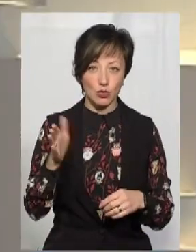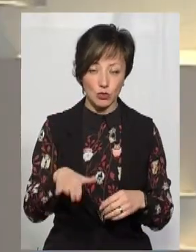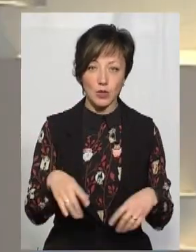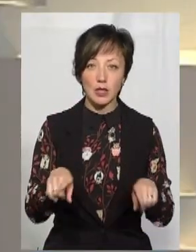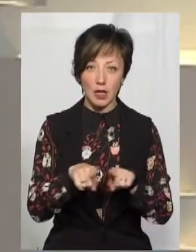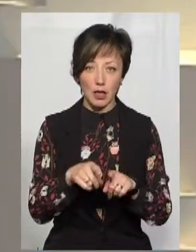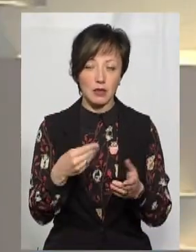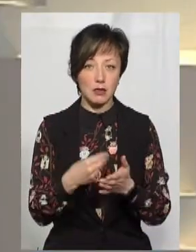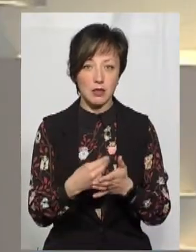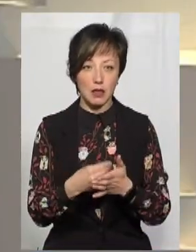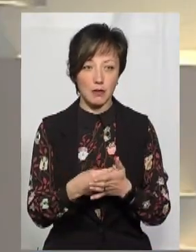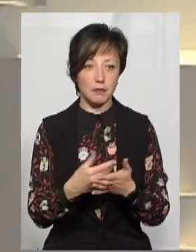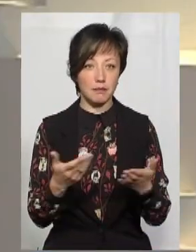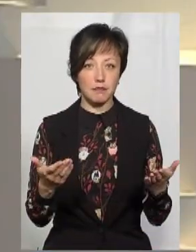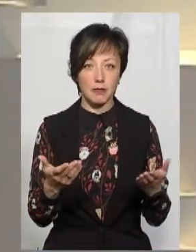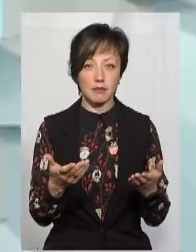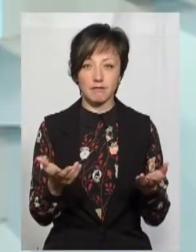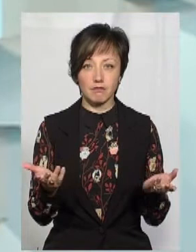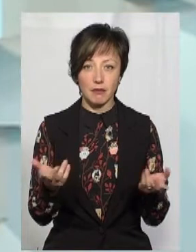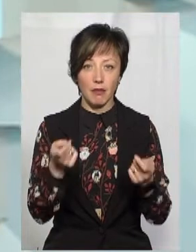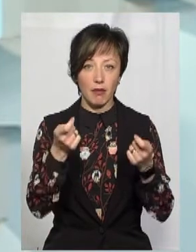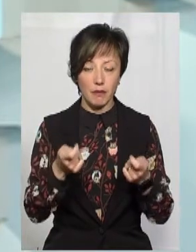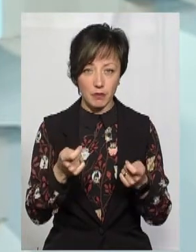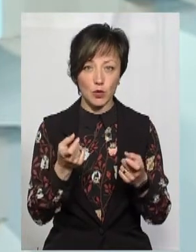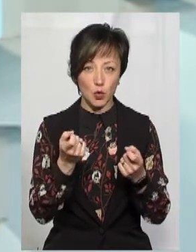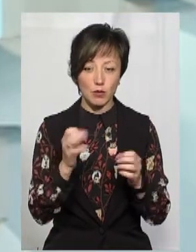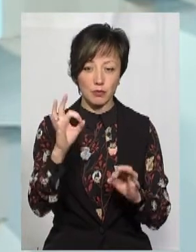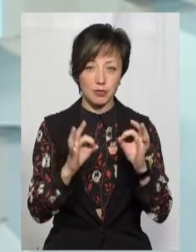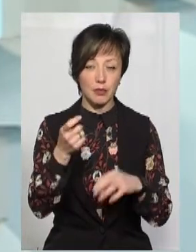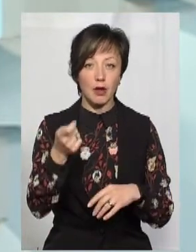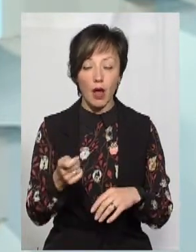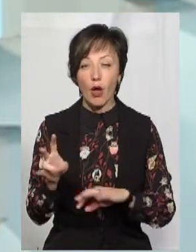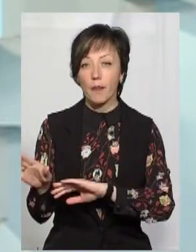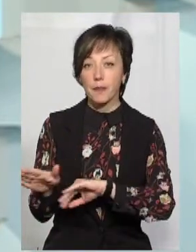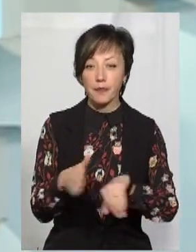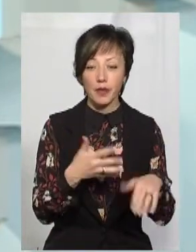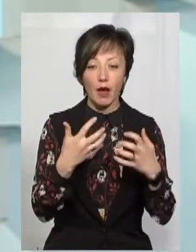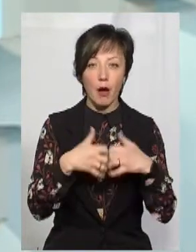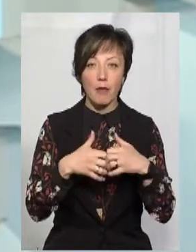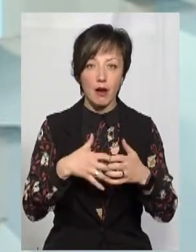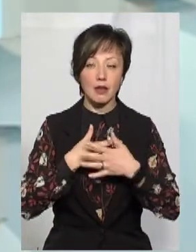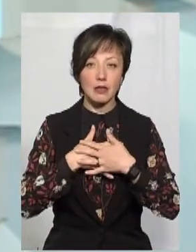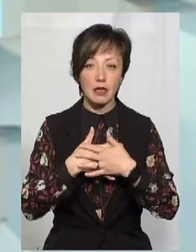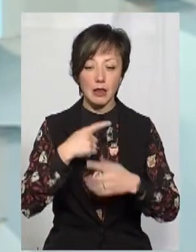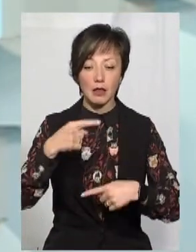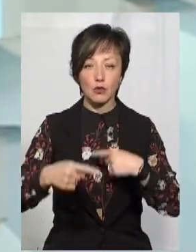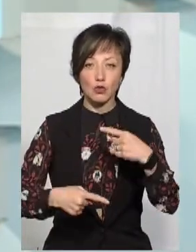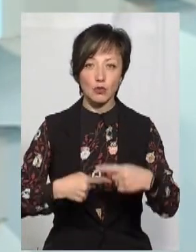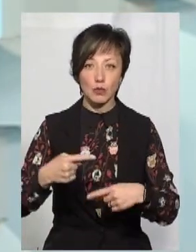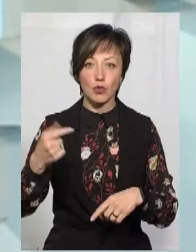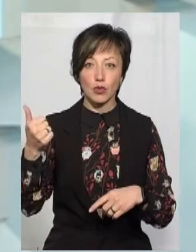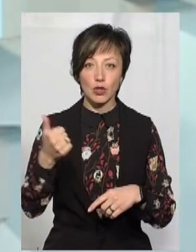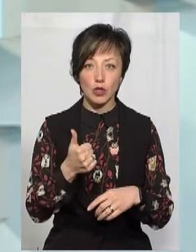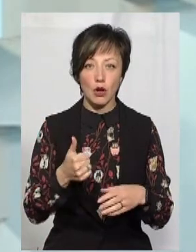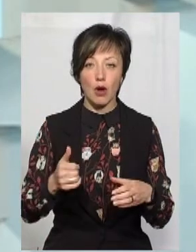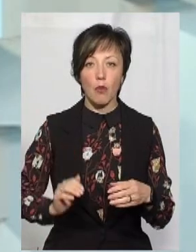це така ціна, знаєте, скажімо, для своїх. Якщо говорити про ШВЛ, які наступного тижня, до речі, зараз компанія Астарта долучилася